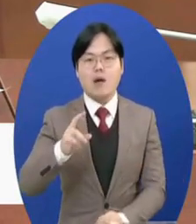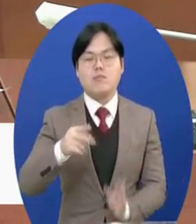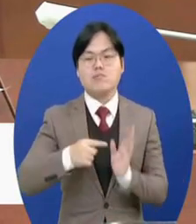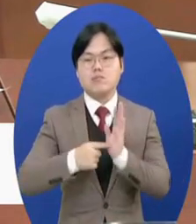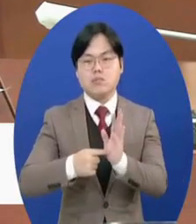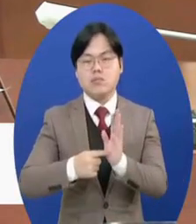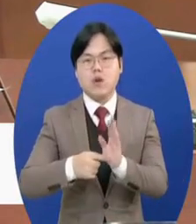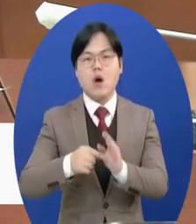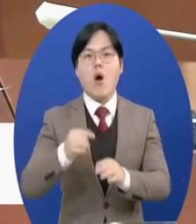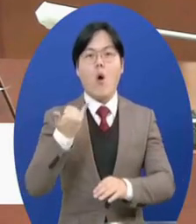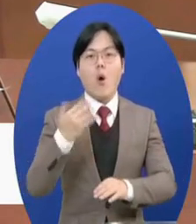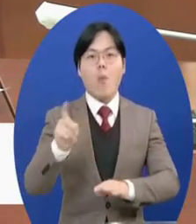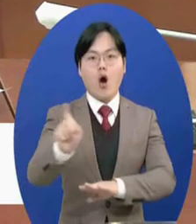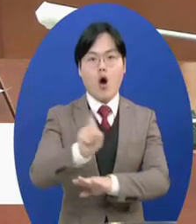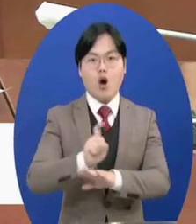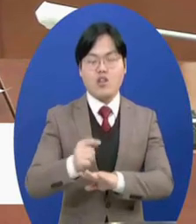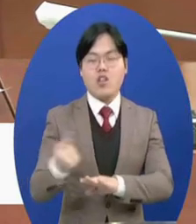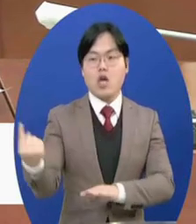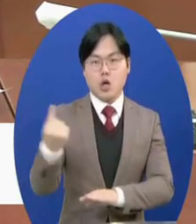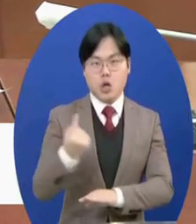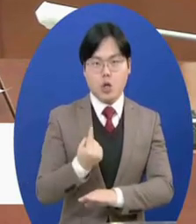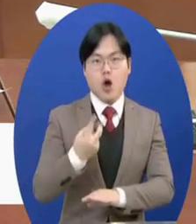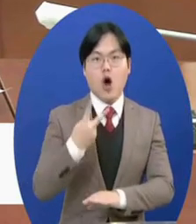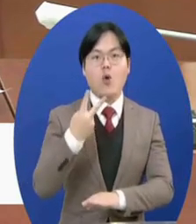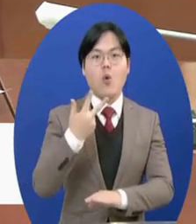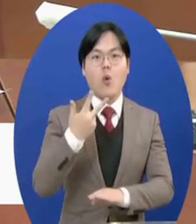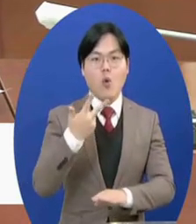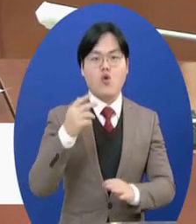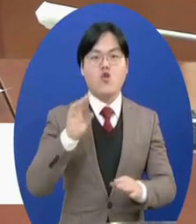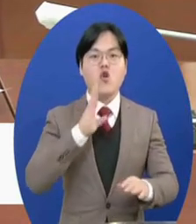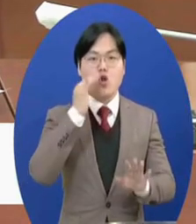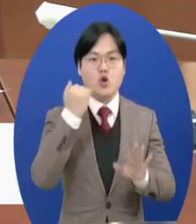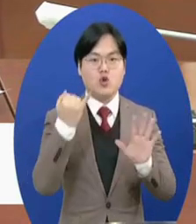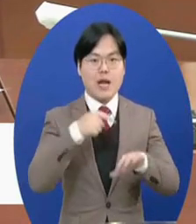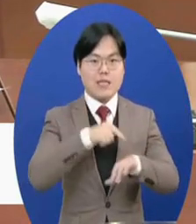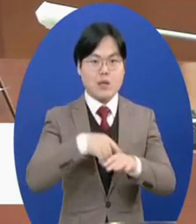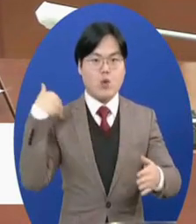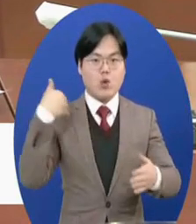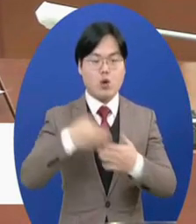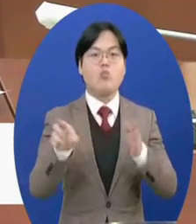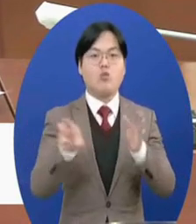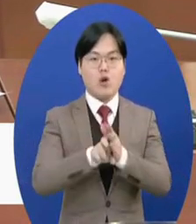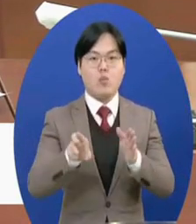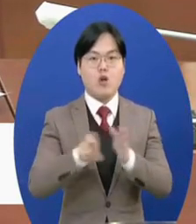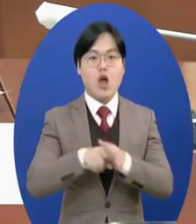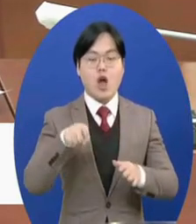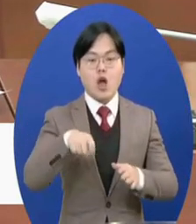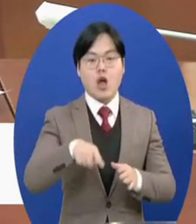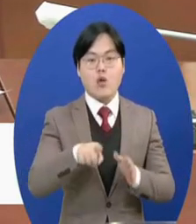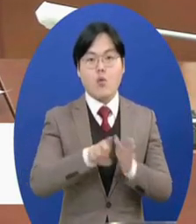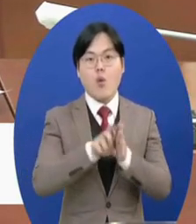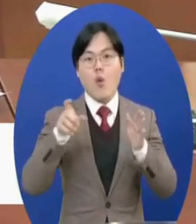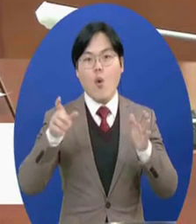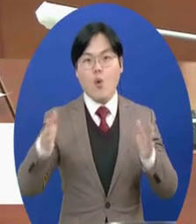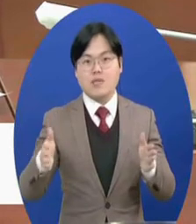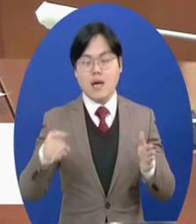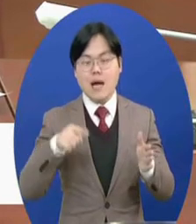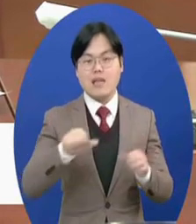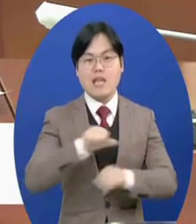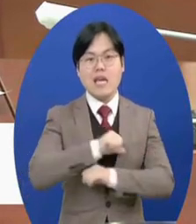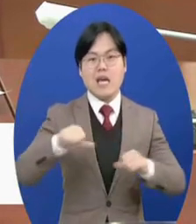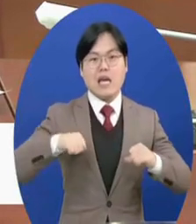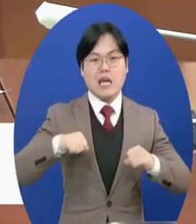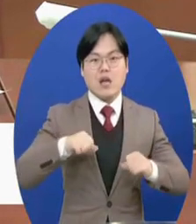гот руу орох хөдөлгөөн бол явж байгаа гэдэг бас хэлхэн зүйтэй баха. Энэ хугацаанд бас ард иргэд тодорхой хэмжээний одоо бас